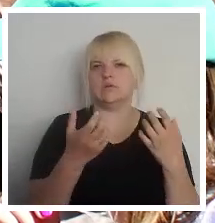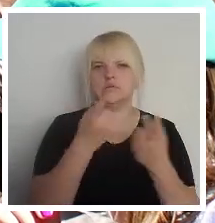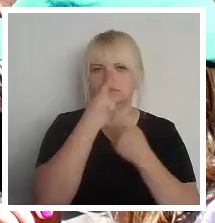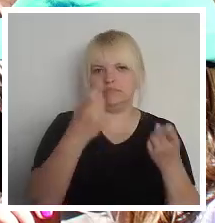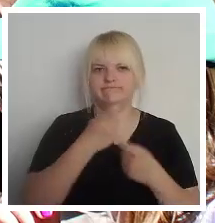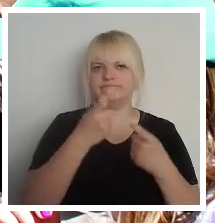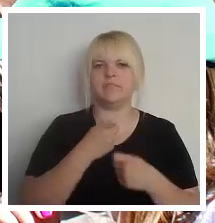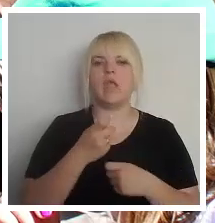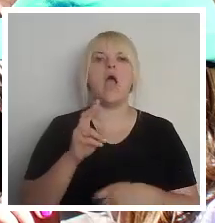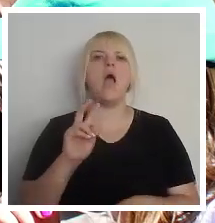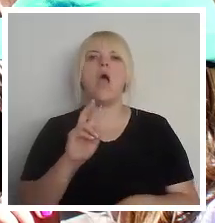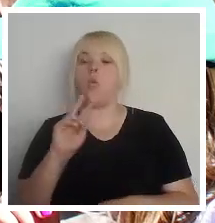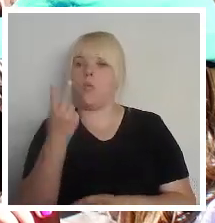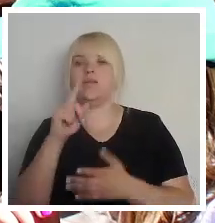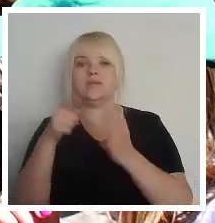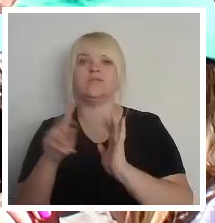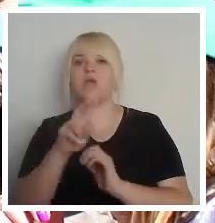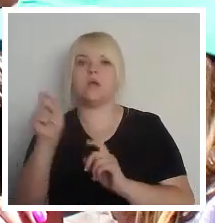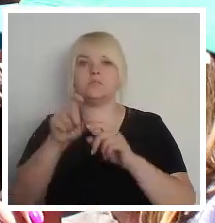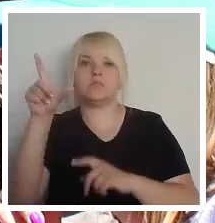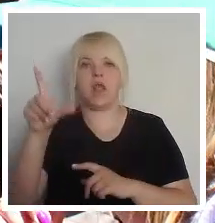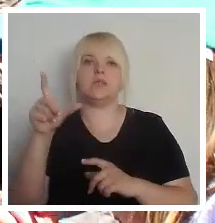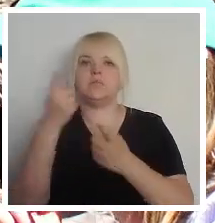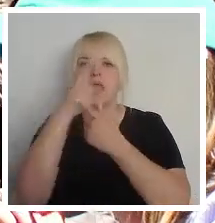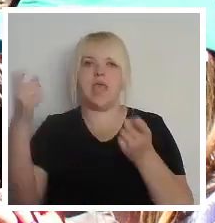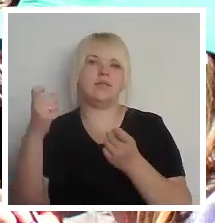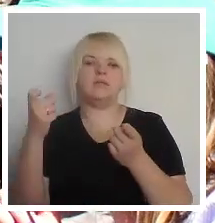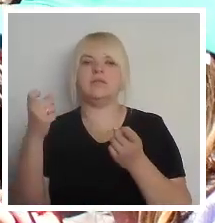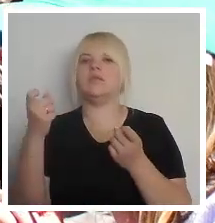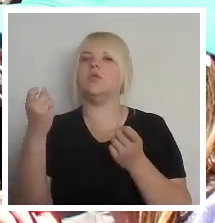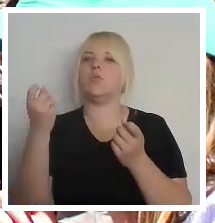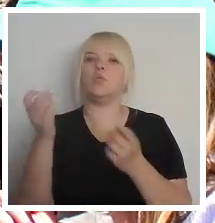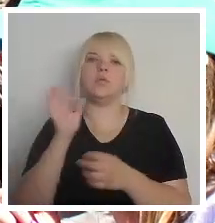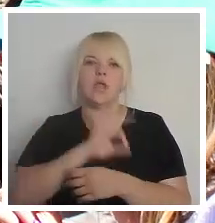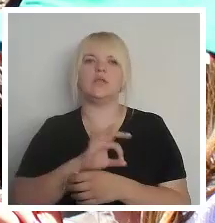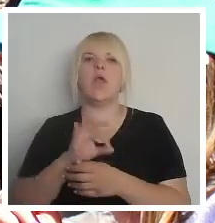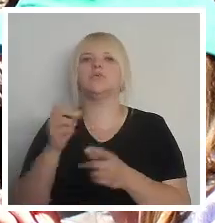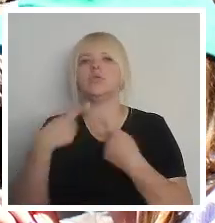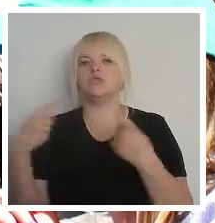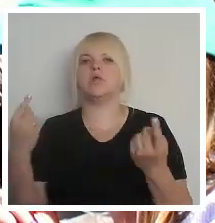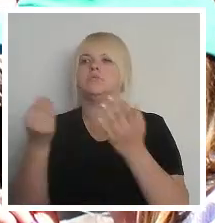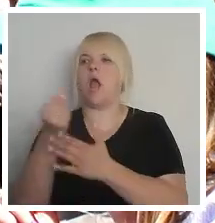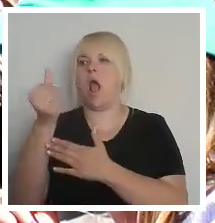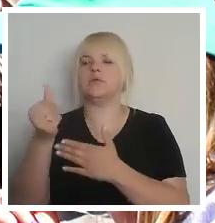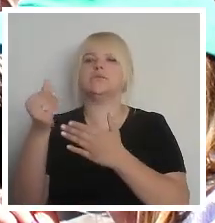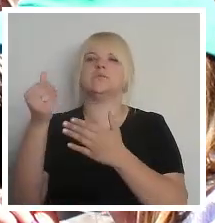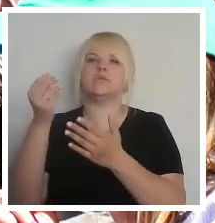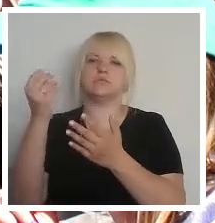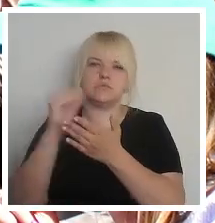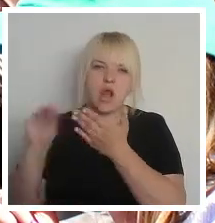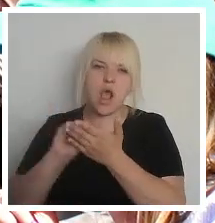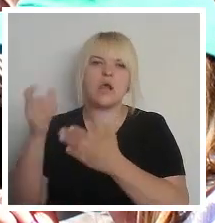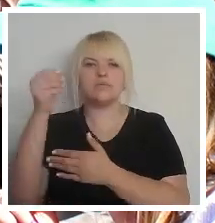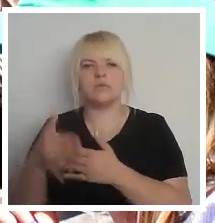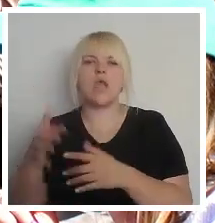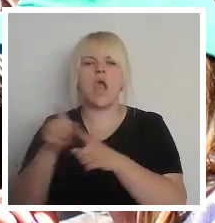medijam ieņēmumus no subscriptioniem, maksas sienām un tādā veidā, bet varbūt jūs varētu nedaudz komentēt